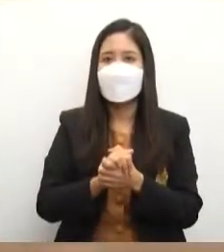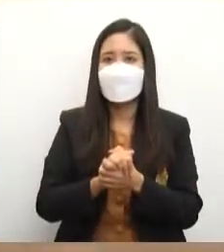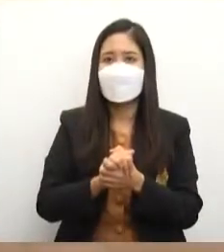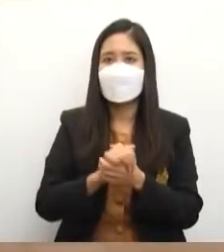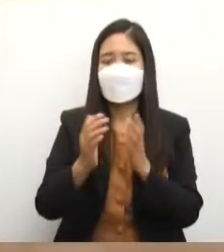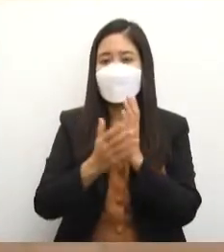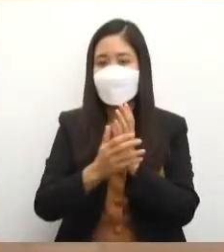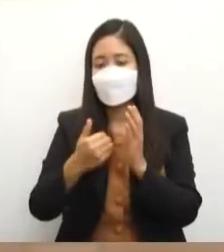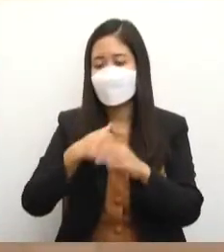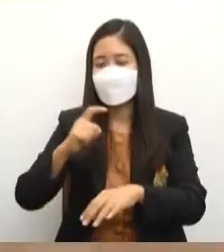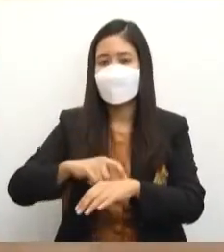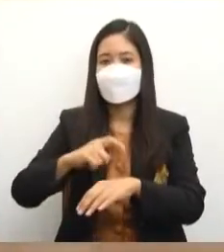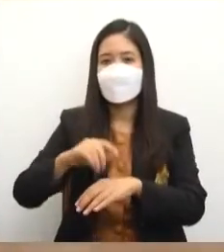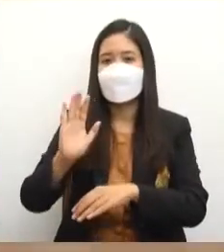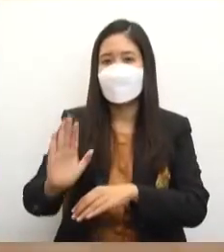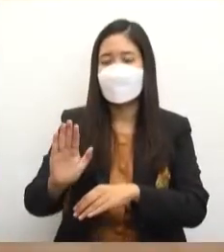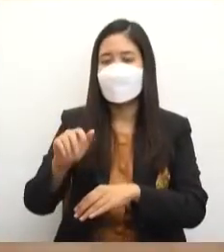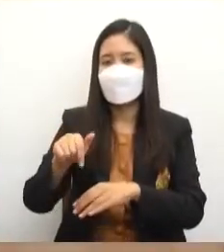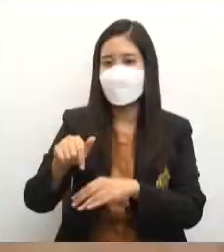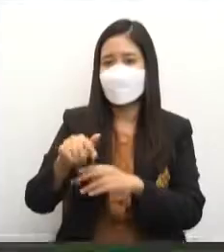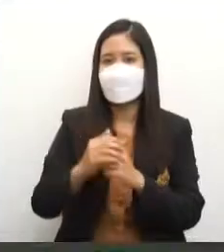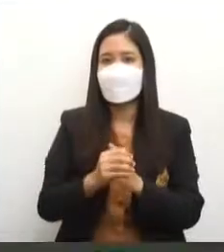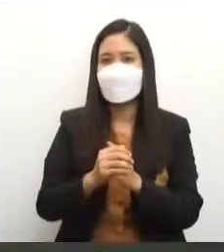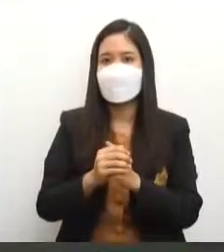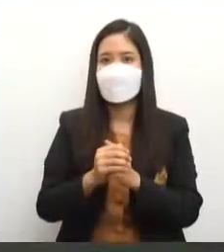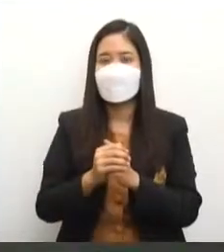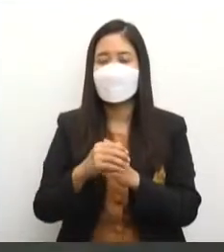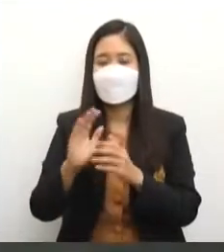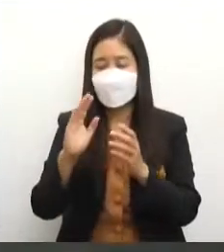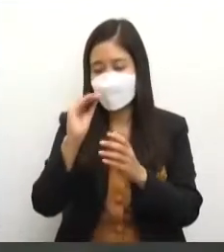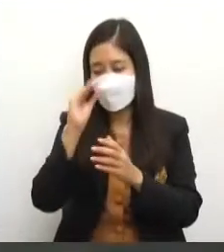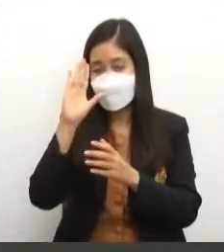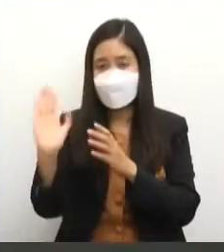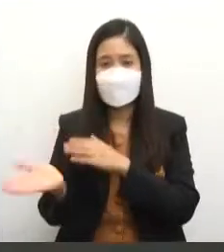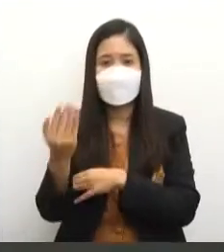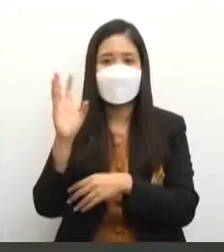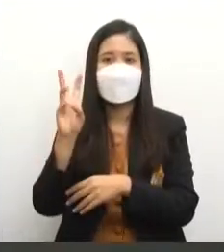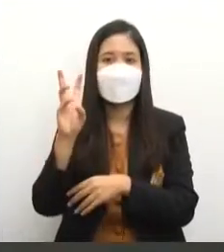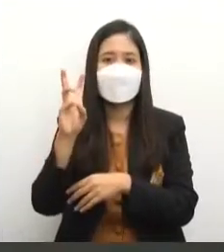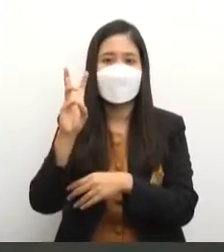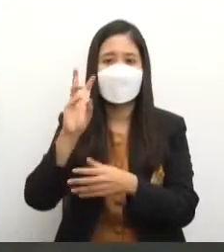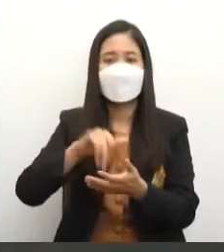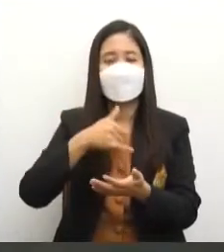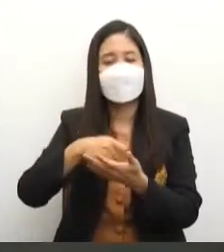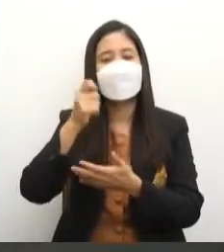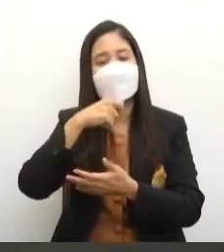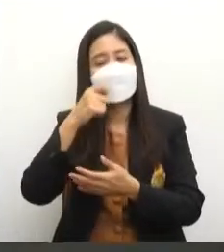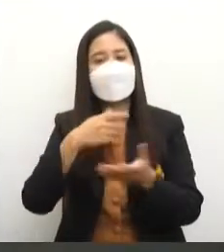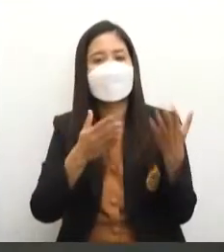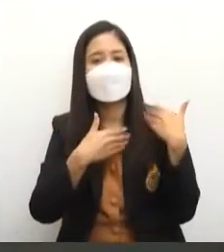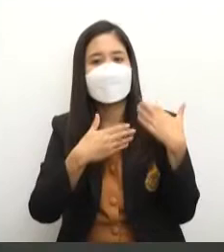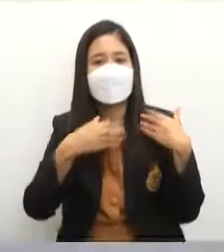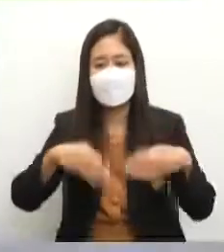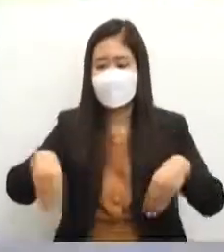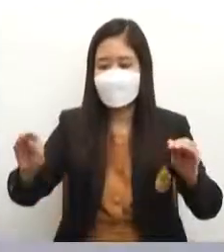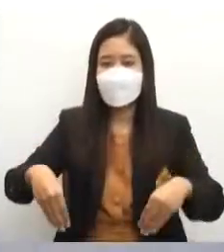ลาของเขาอย่างเช่นตื่น6โมงเช้าเขาก็จะลุกมาล้างหน้าแปรงฟันเก็บที่นอนหมอนมุ้